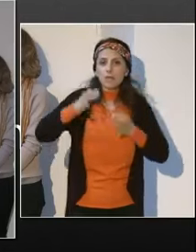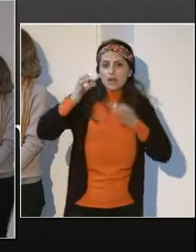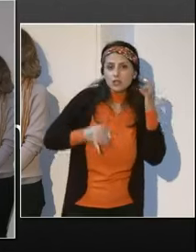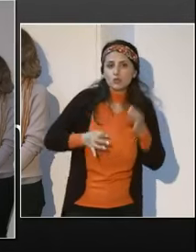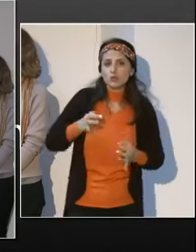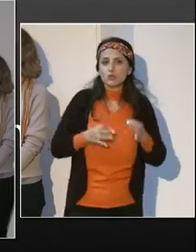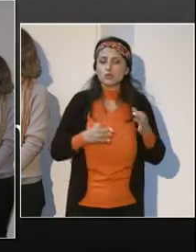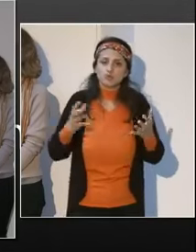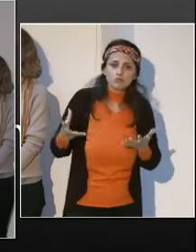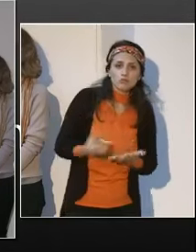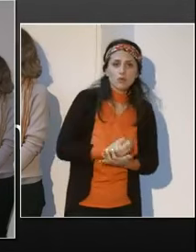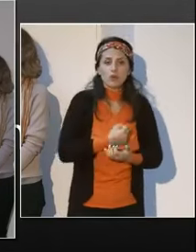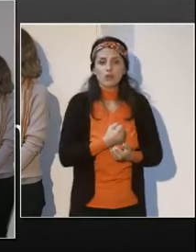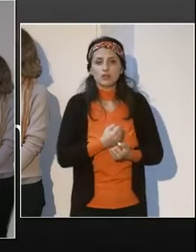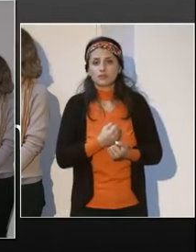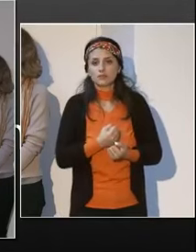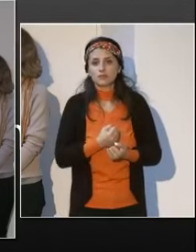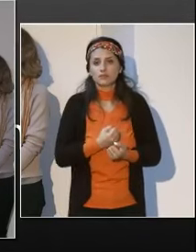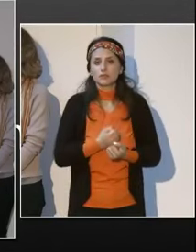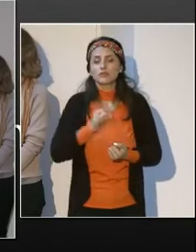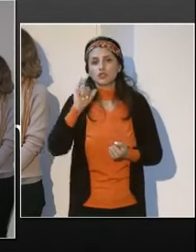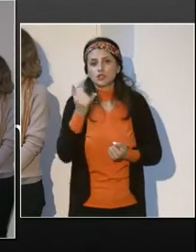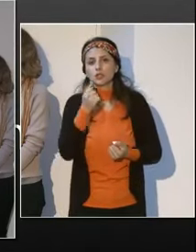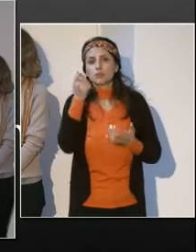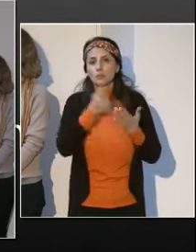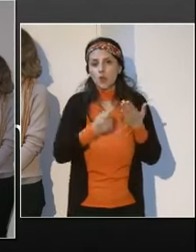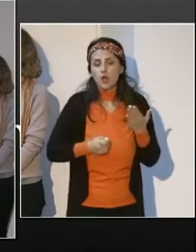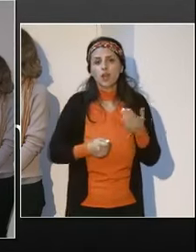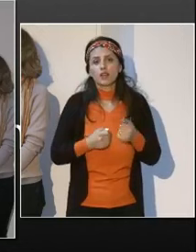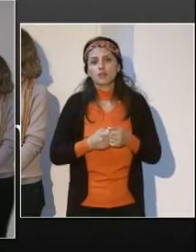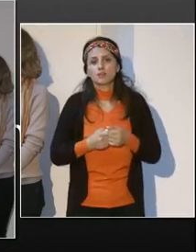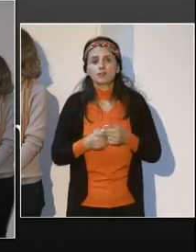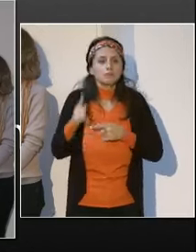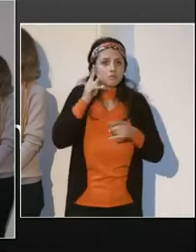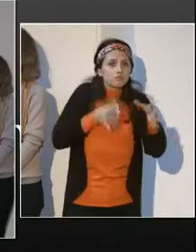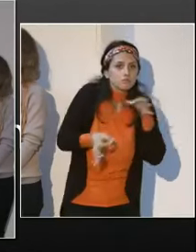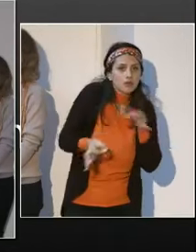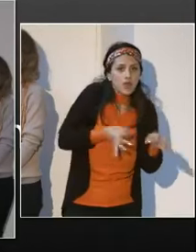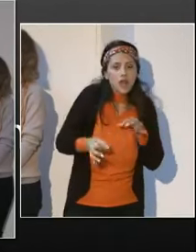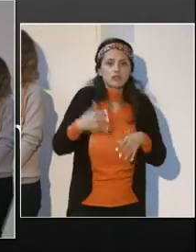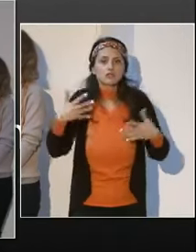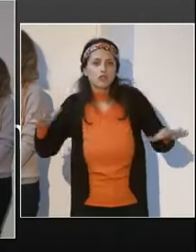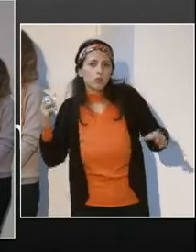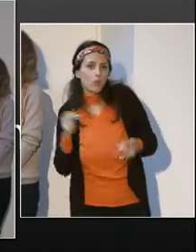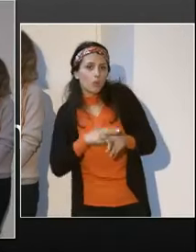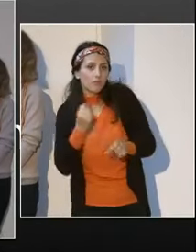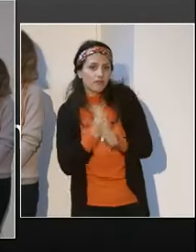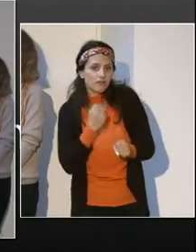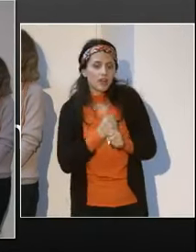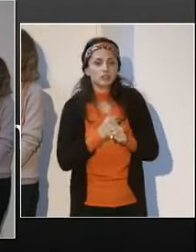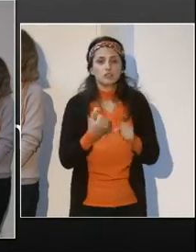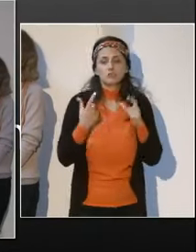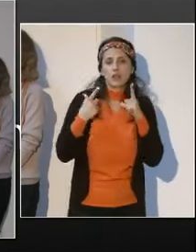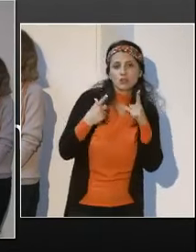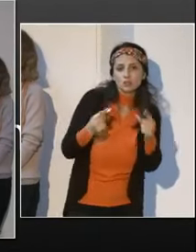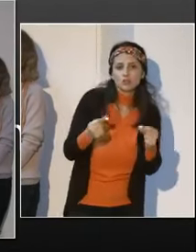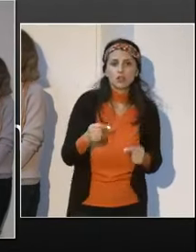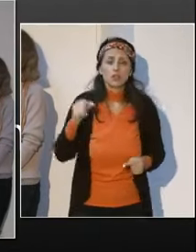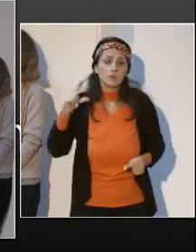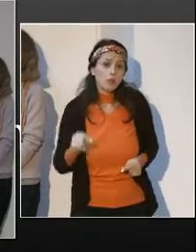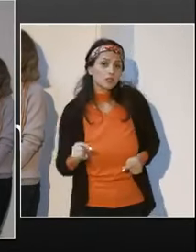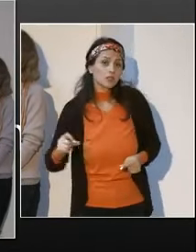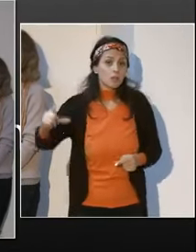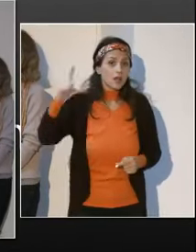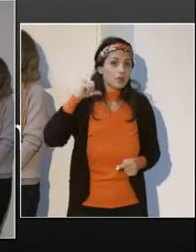luate proiecte planuri de actiune rezultate mai mari sau mai mici sau